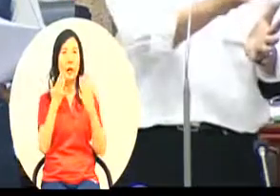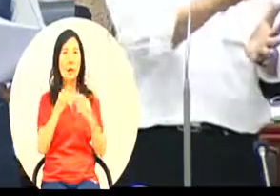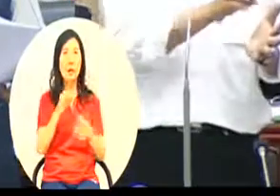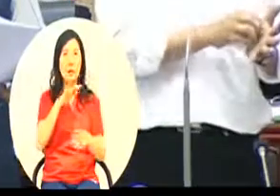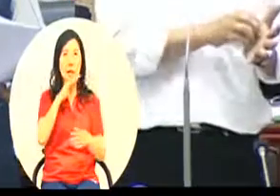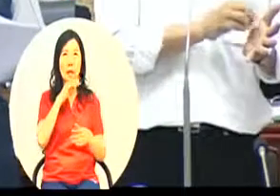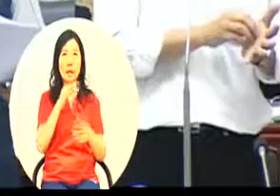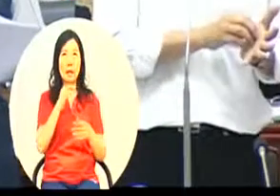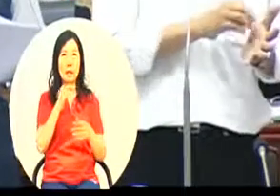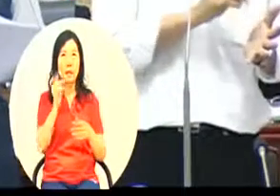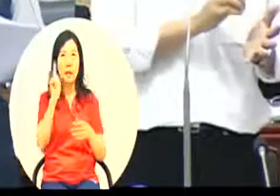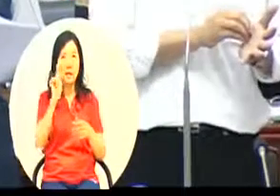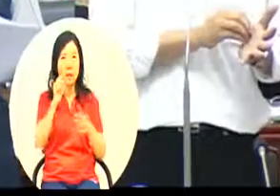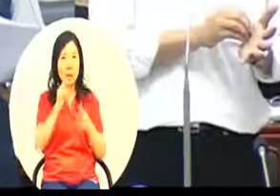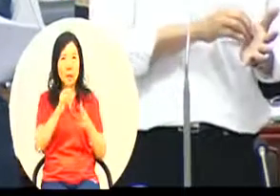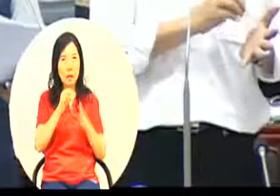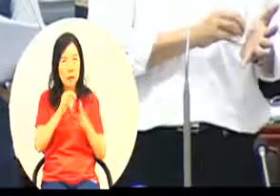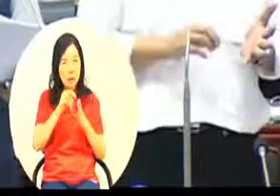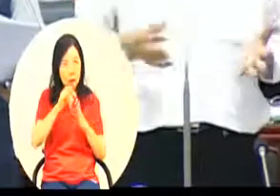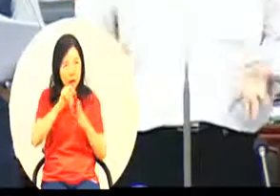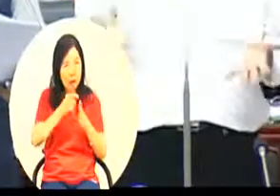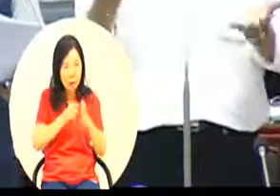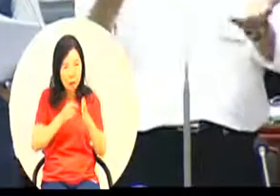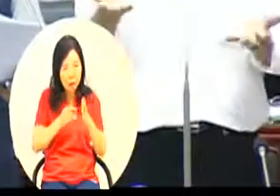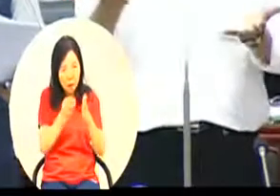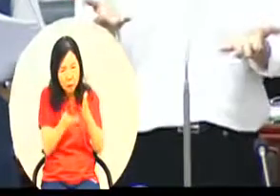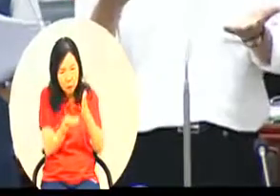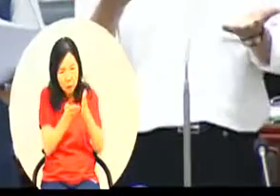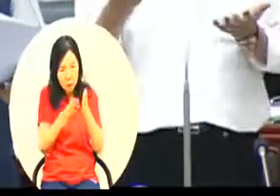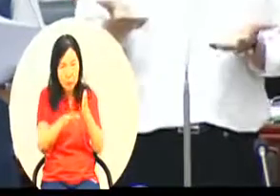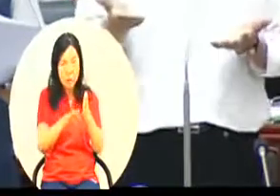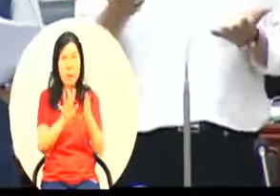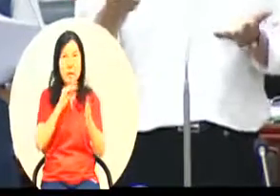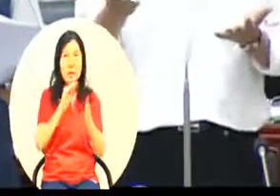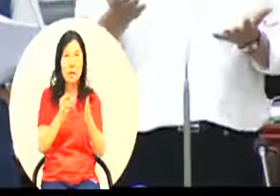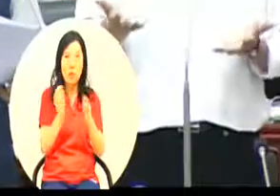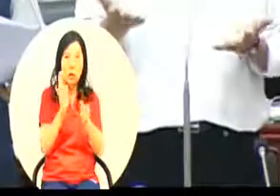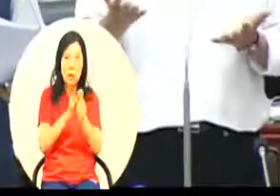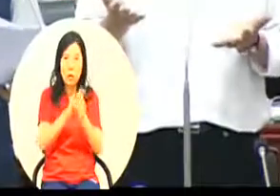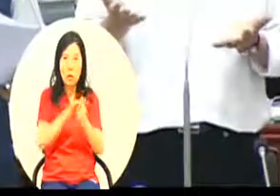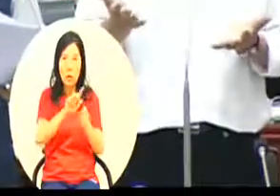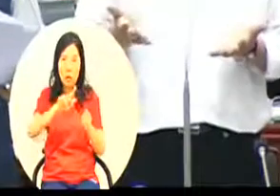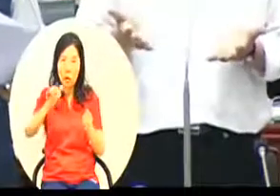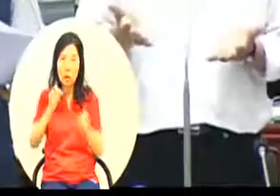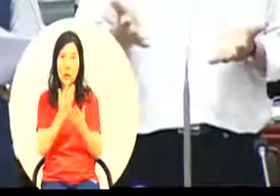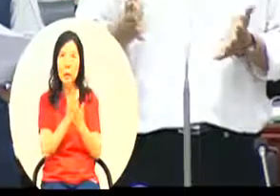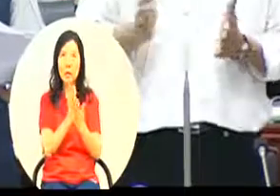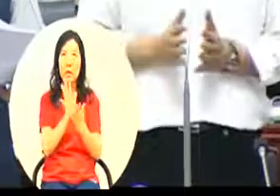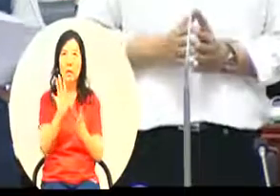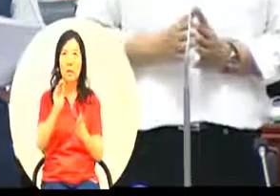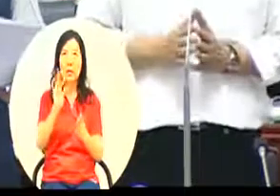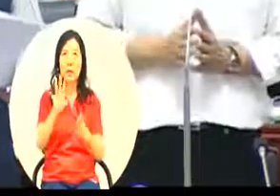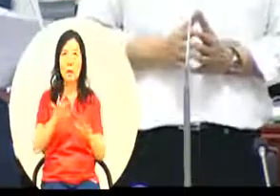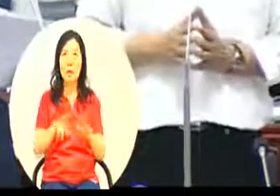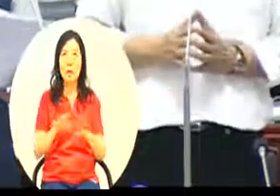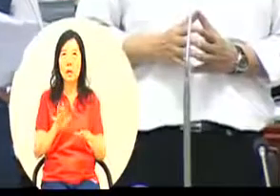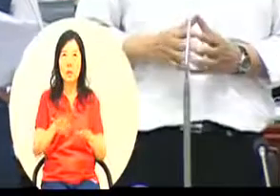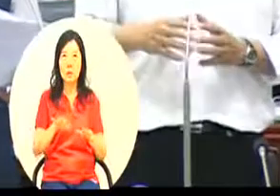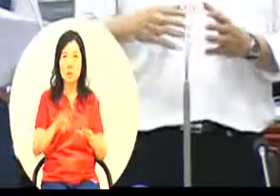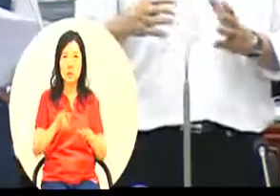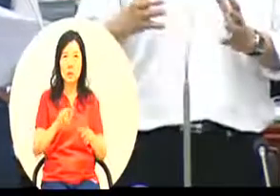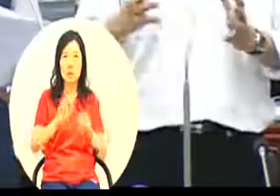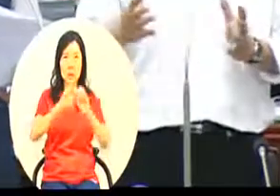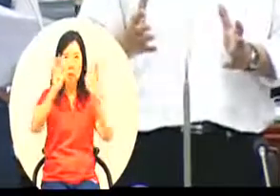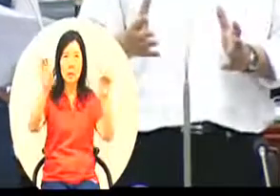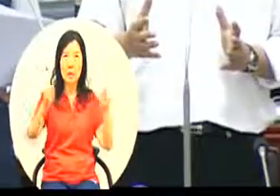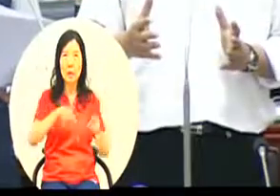下哪一班要来的车辆是低地板或是有通用型的这个辅助机具这些车辆。所以我们也在这个地方呼吁我